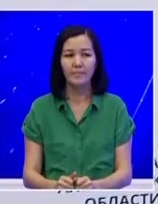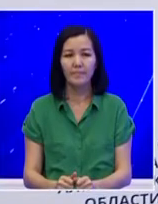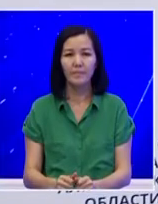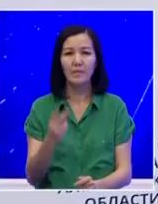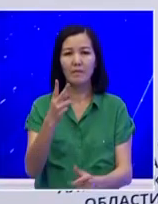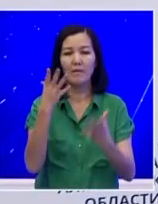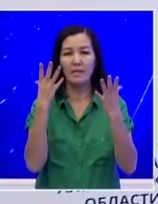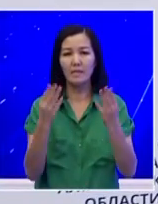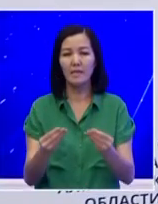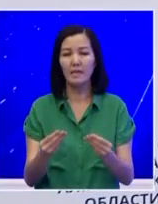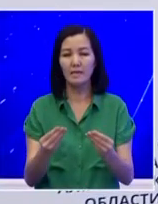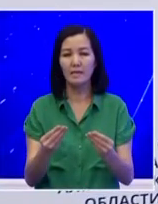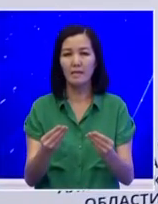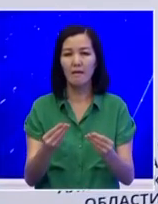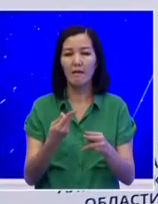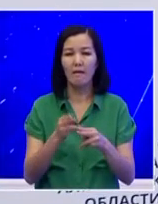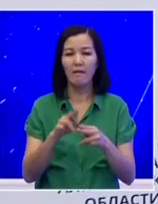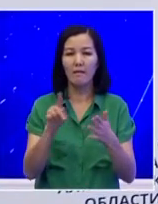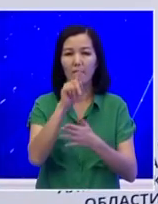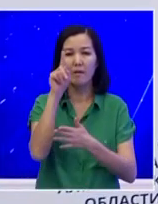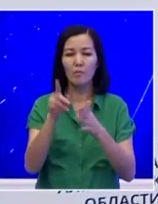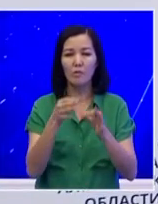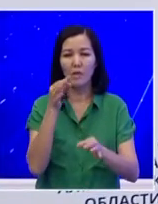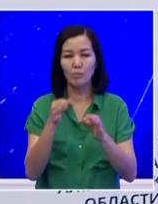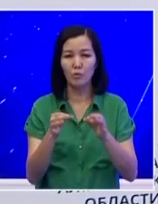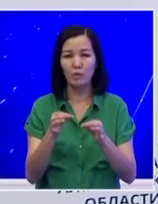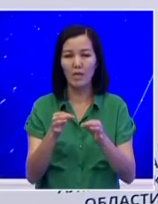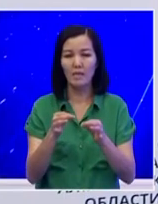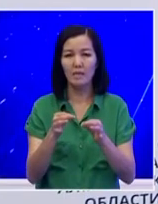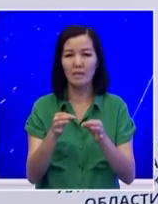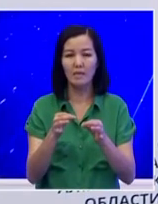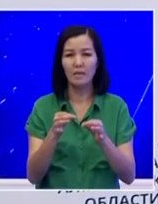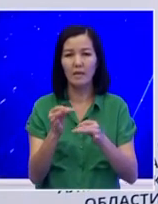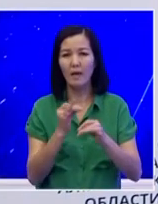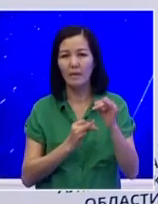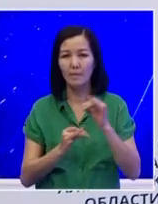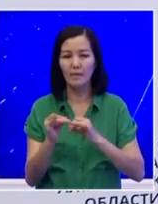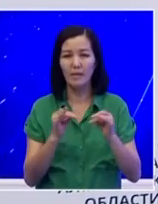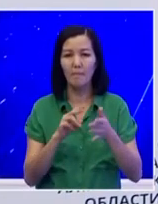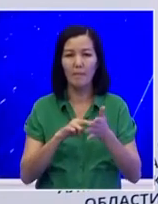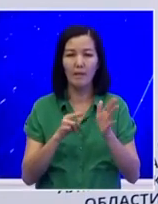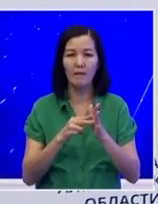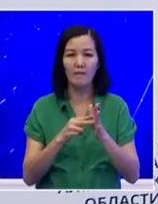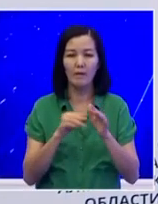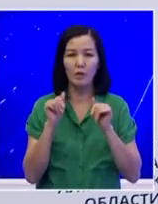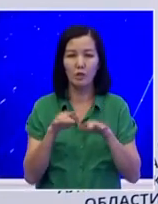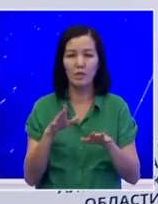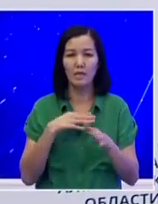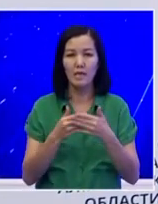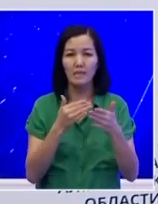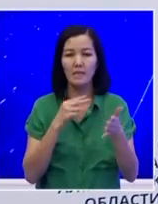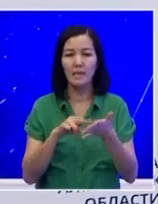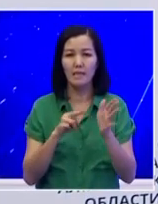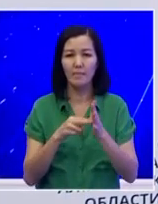Два дня, значит, этот вопрос, обсуждали этот вопрос, пришли плановым мероприятиям, заранее мы